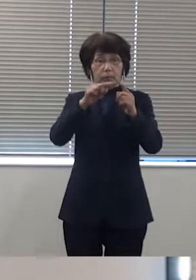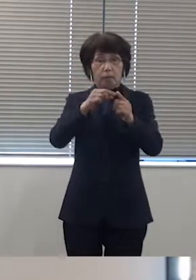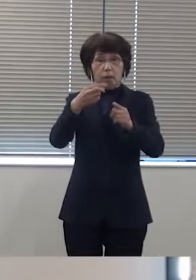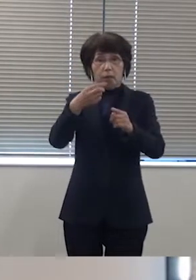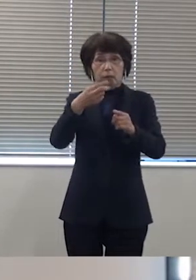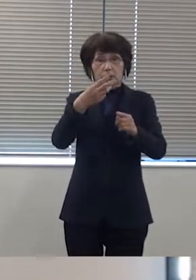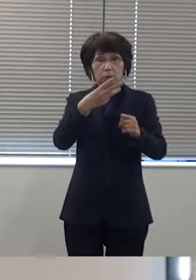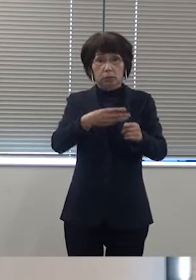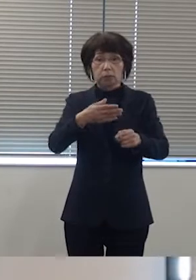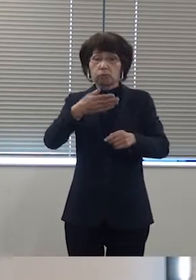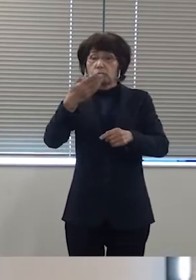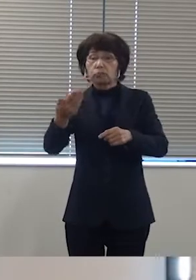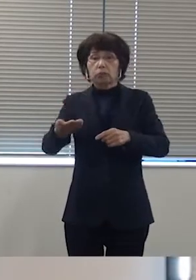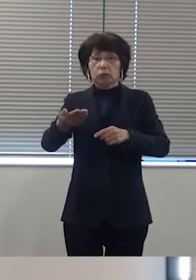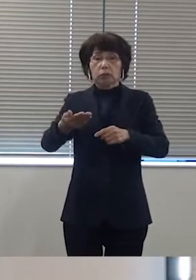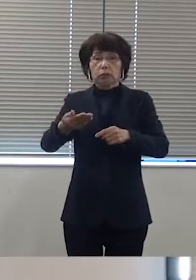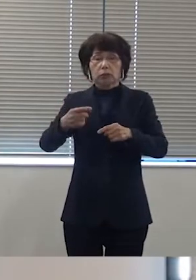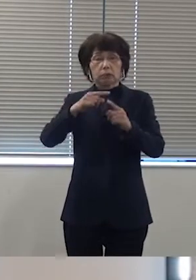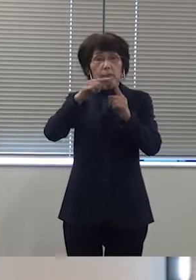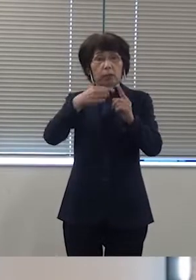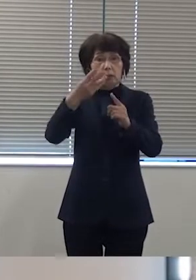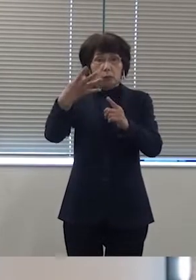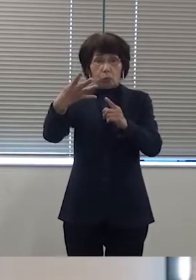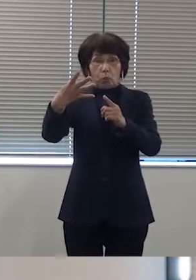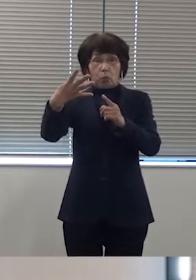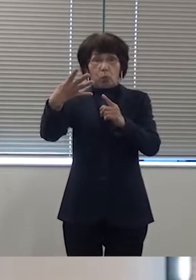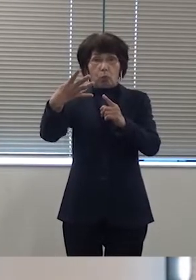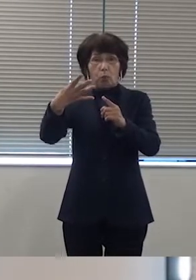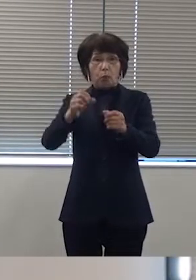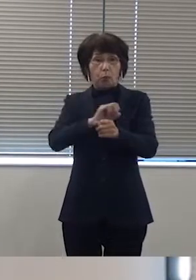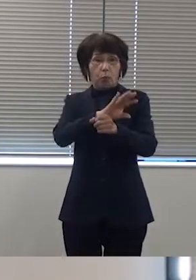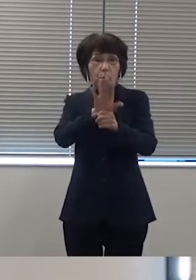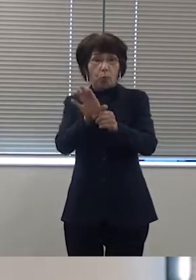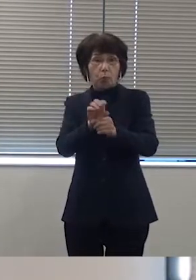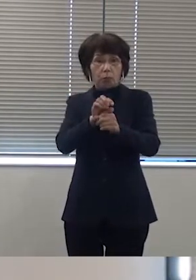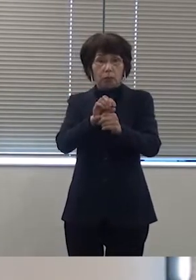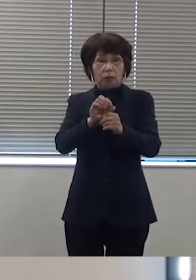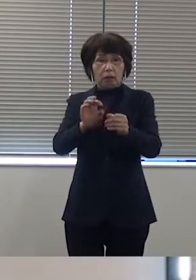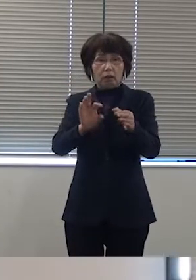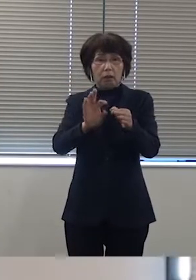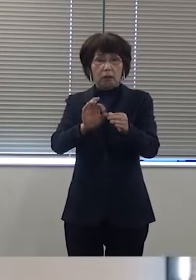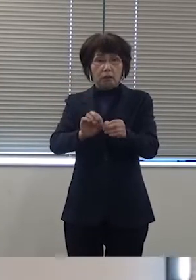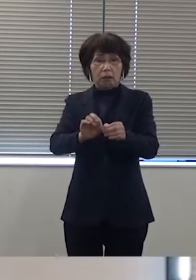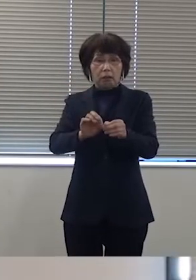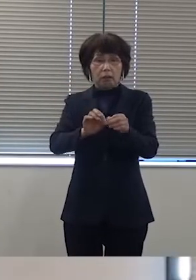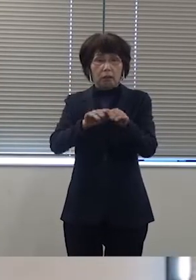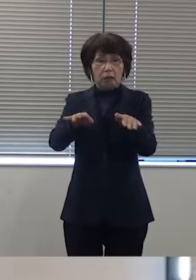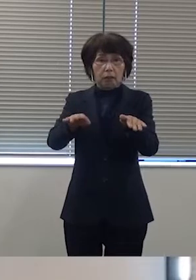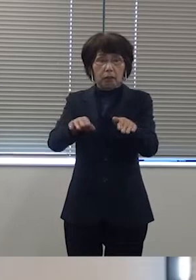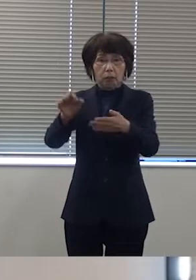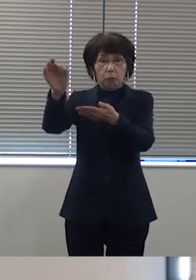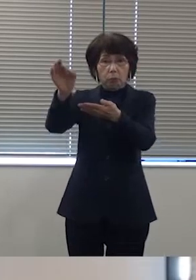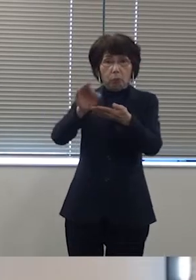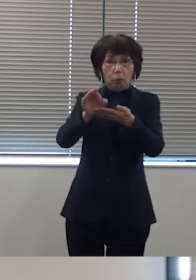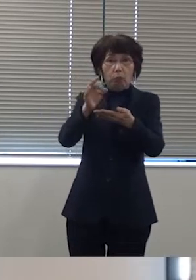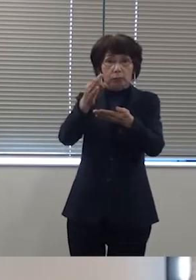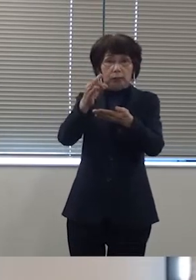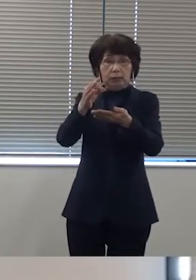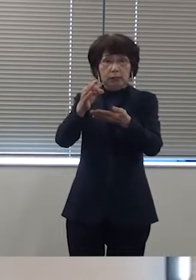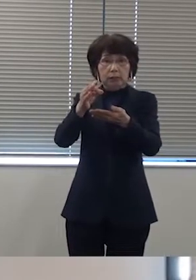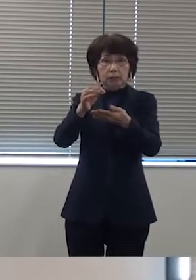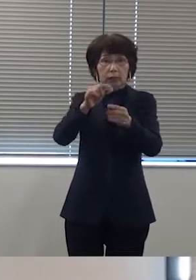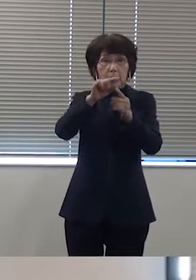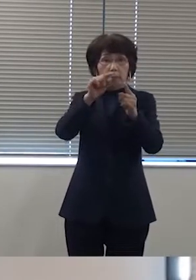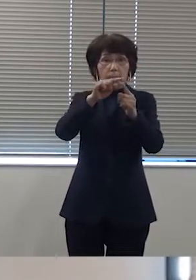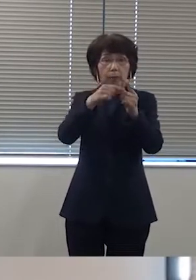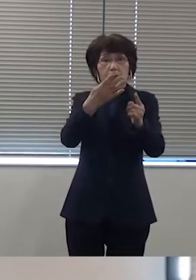3ページちょっと飛ばしまして、4ページ、コロナ関係の交付金が4ページ、5ページ